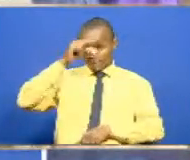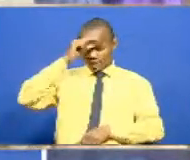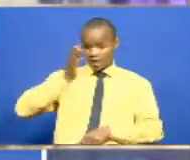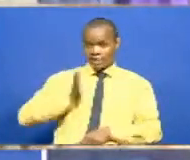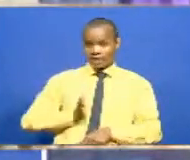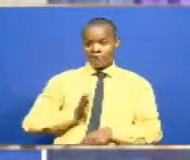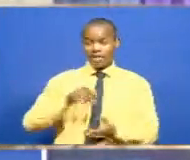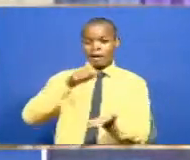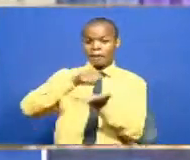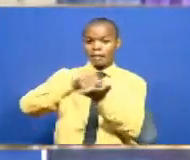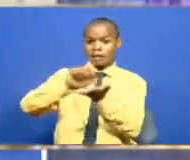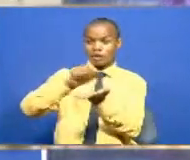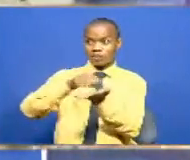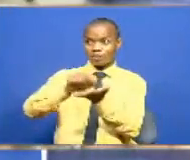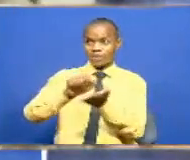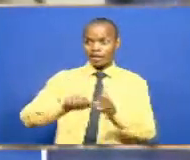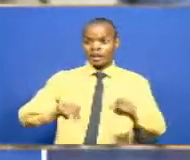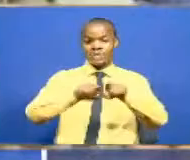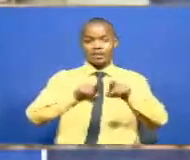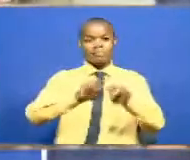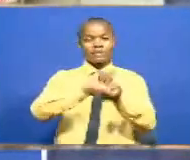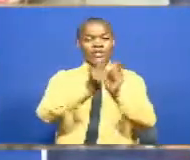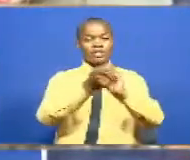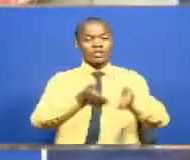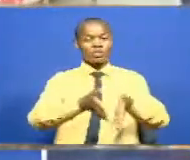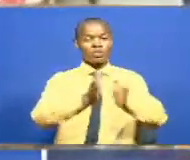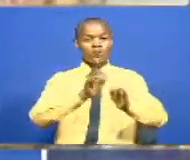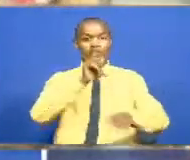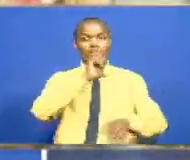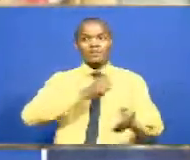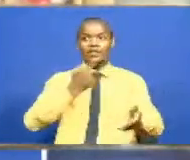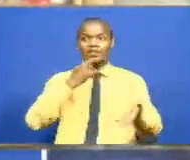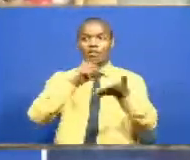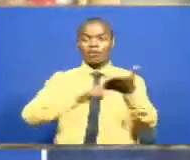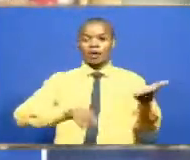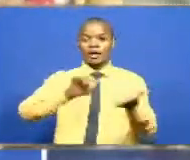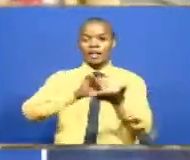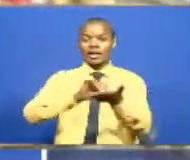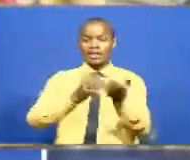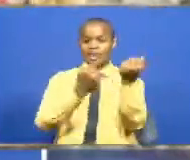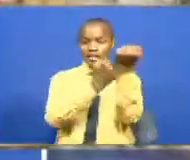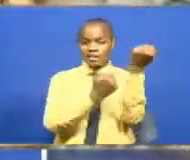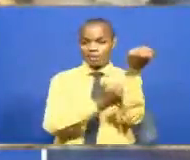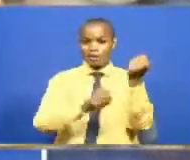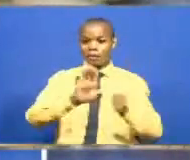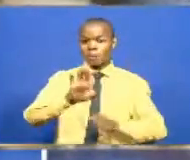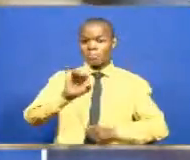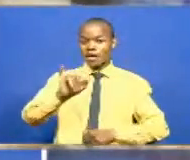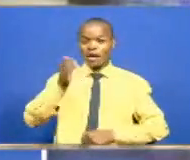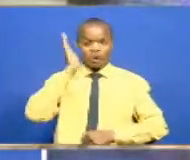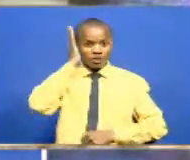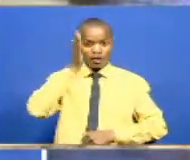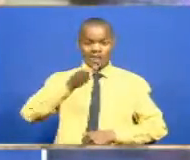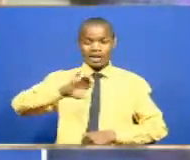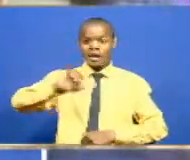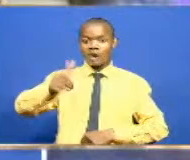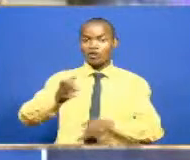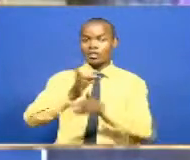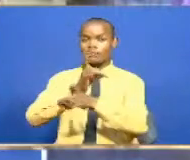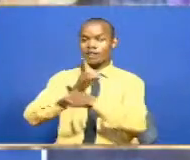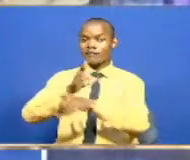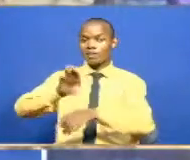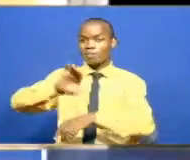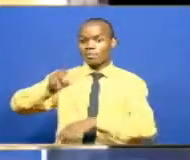Kibwana alionekana kubadili msimamo akisema ataunga mkono mchakato huo. Mabunge ya kaunti kadhaa katika eneo la Mlima